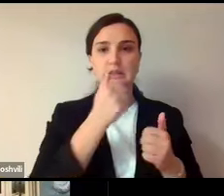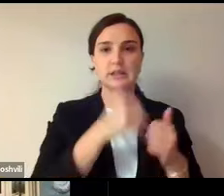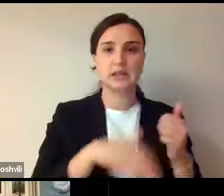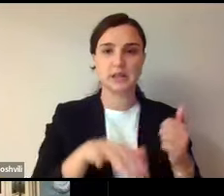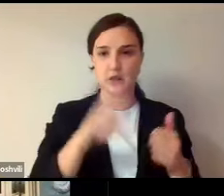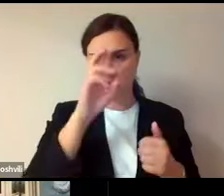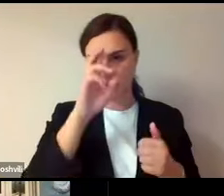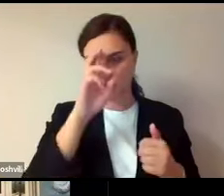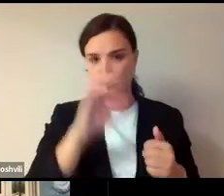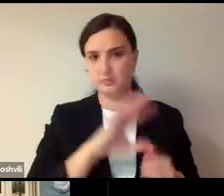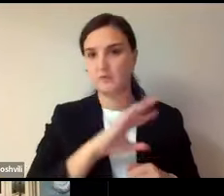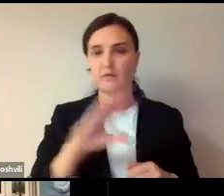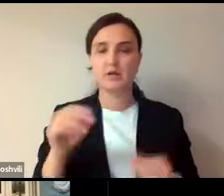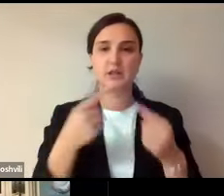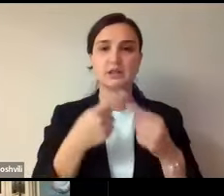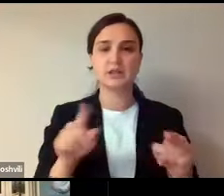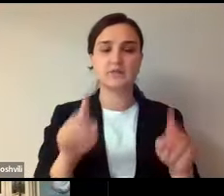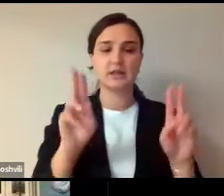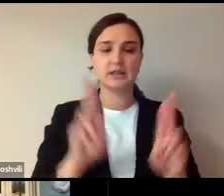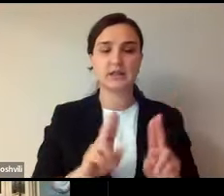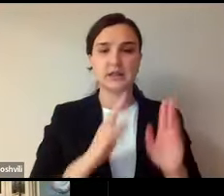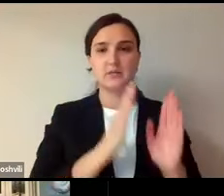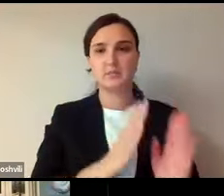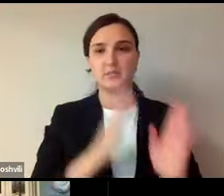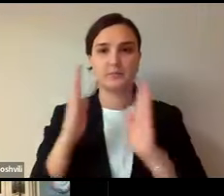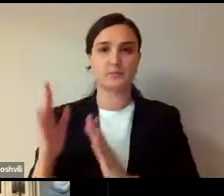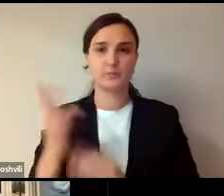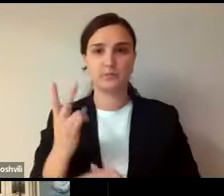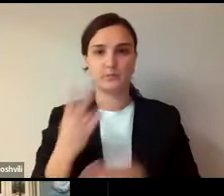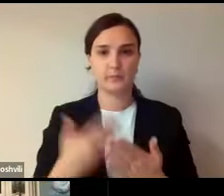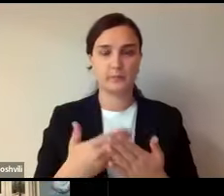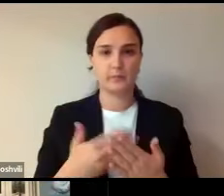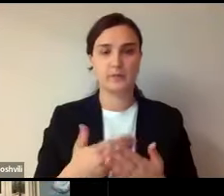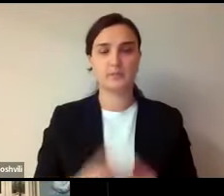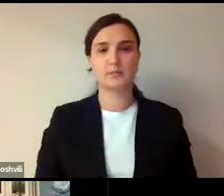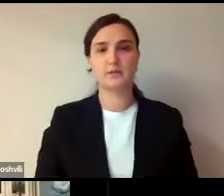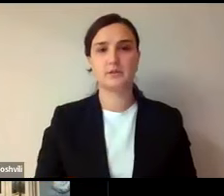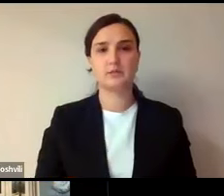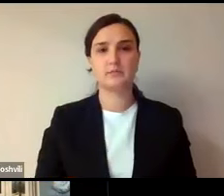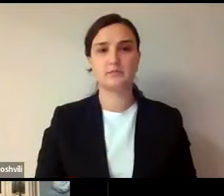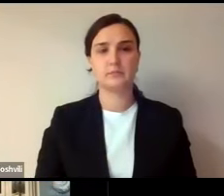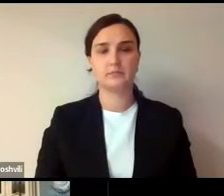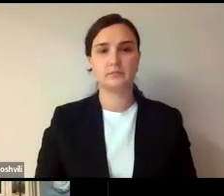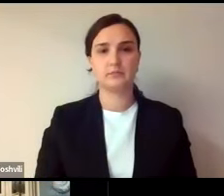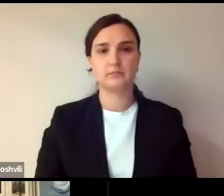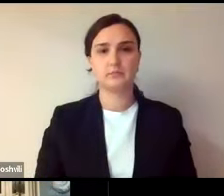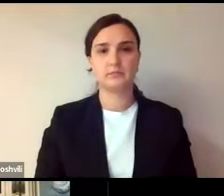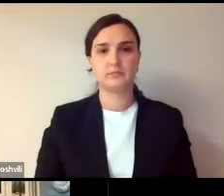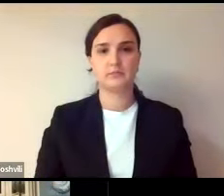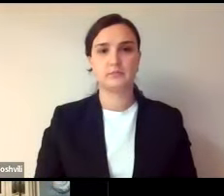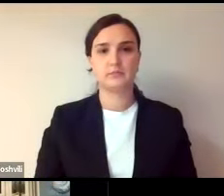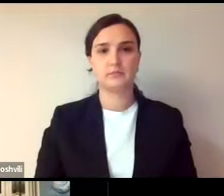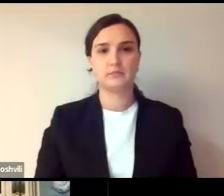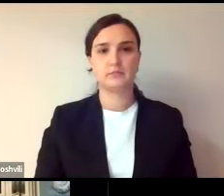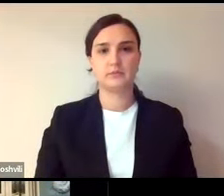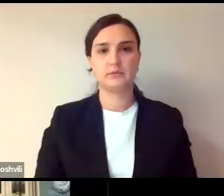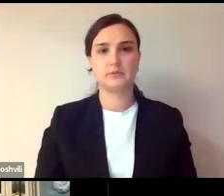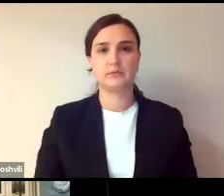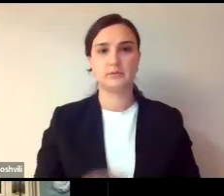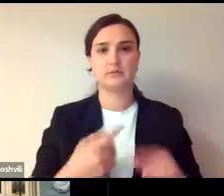ყველა სხვა წესები გვერდით უნდა გადადოს, მაგალითად ის რომ ეს იყო უნებართოდ აშენებული, მართლაც კანონი იყო,